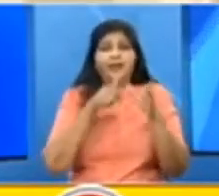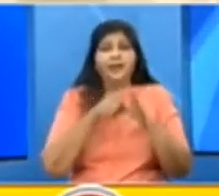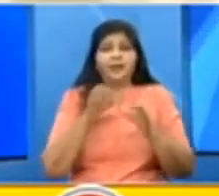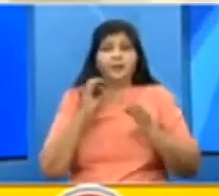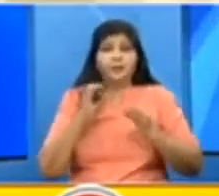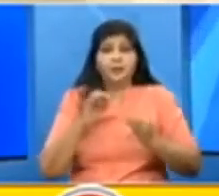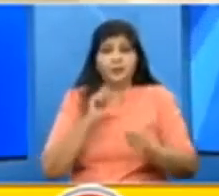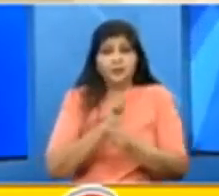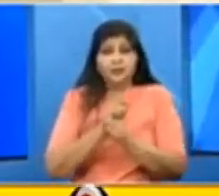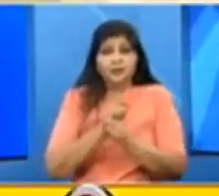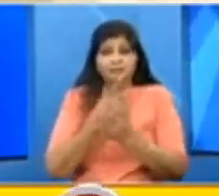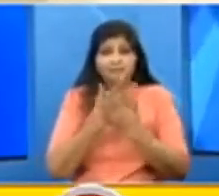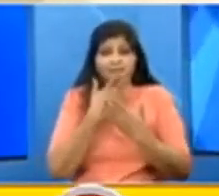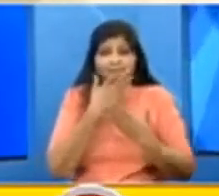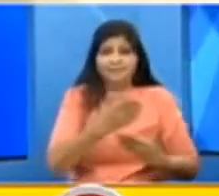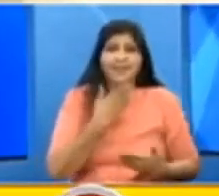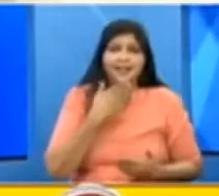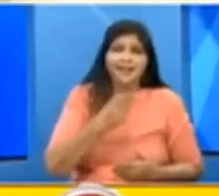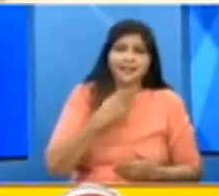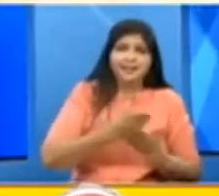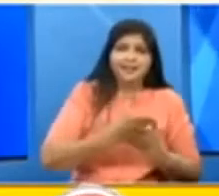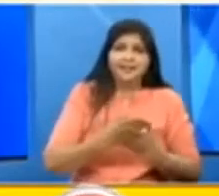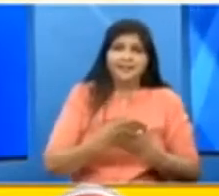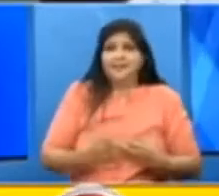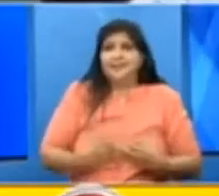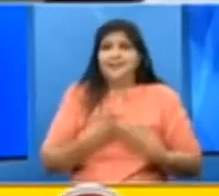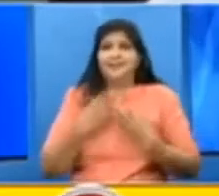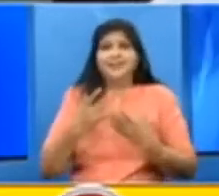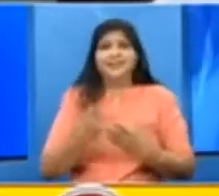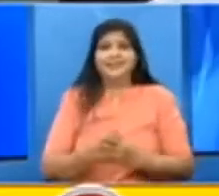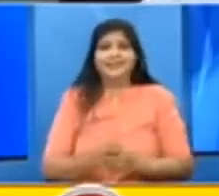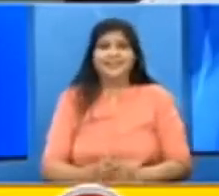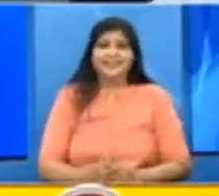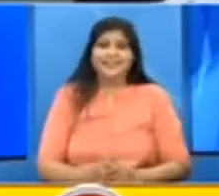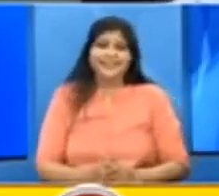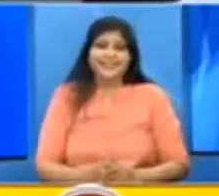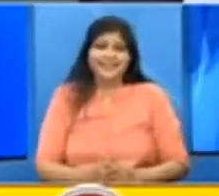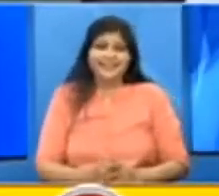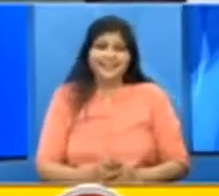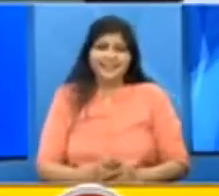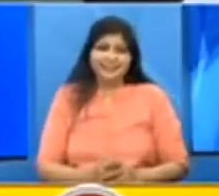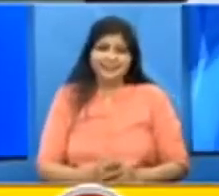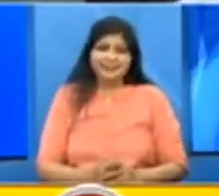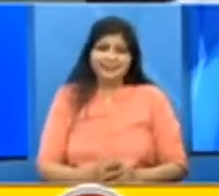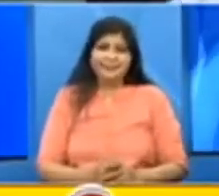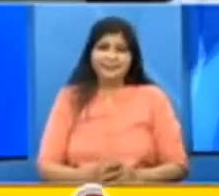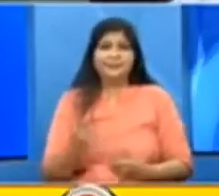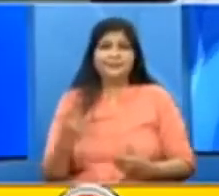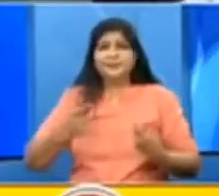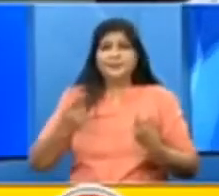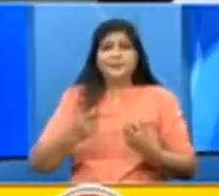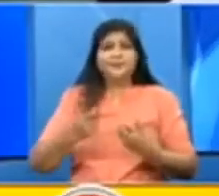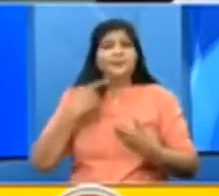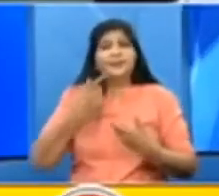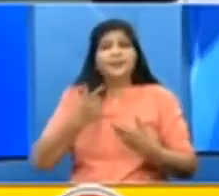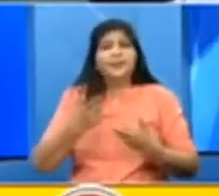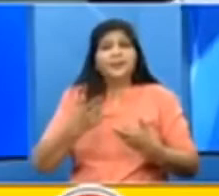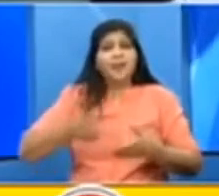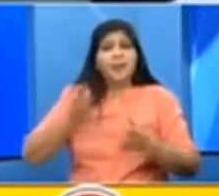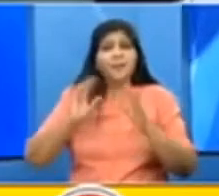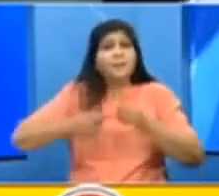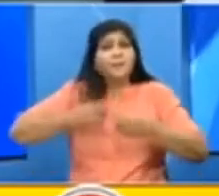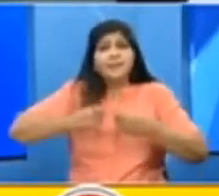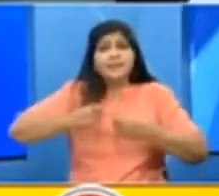विनायक, शाबाश। थैंक तो यू हाउ सर। इज द जोश? हाय सर। डू यू प्ले एनी स्पोर्ट?